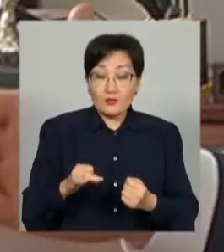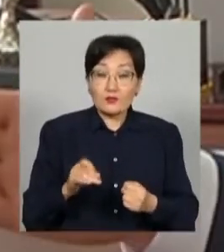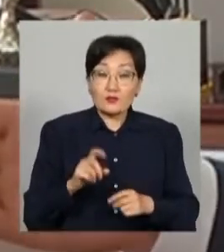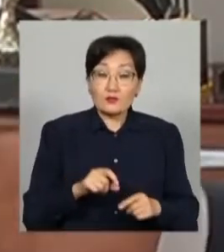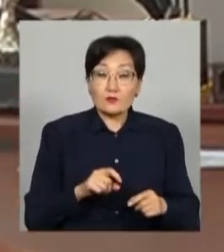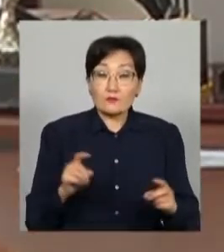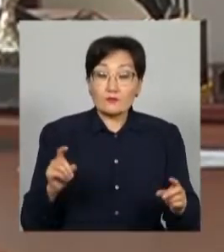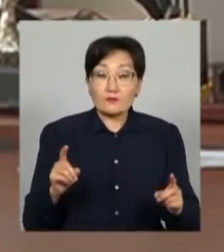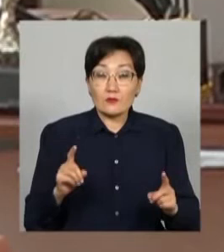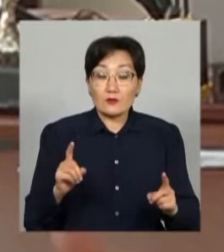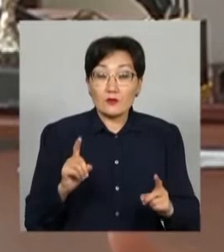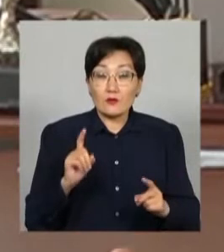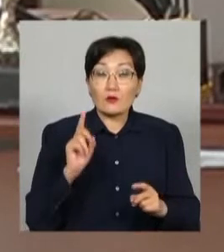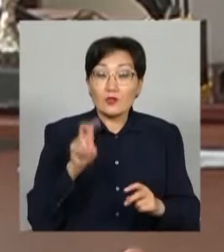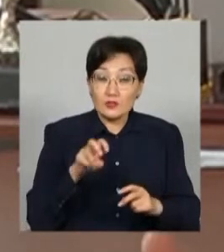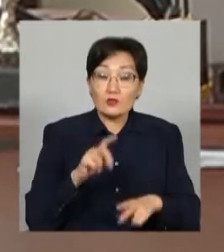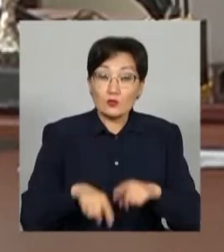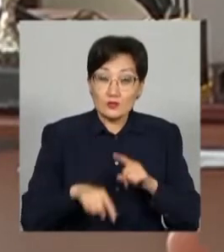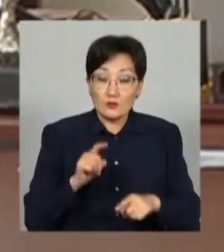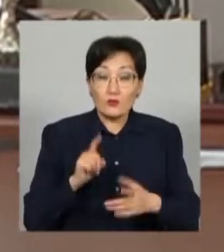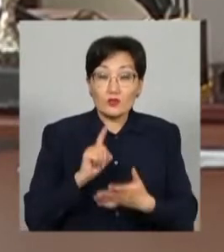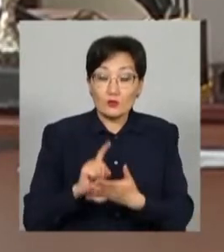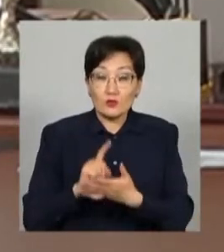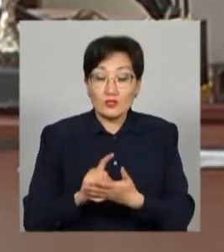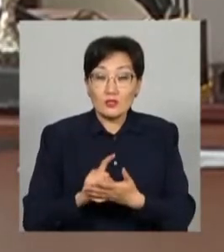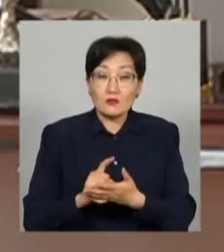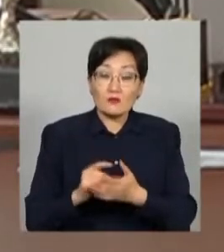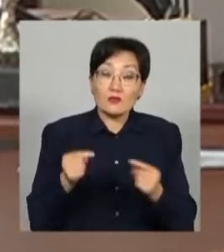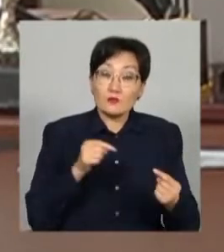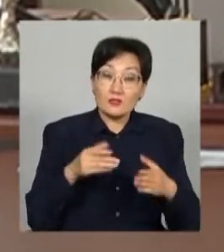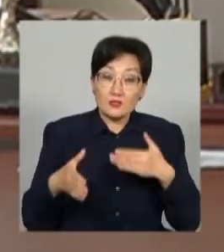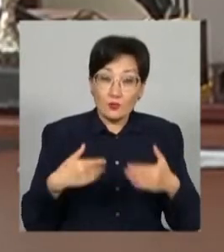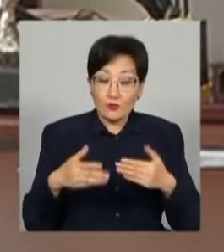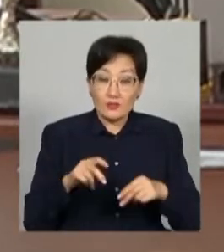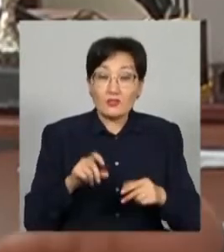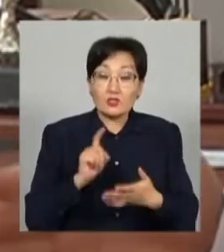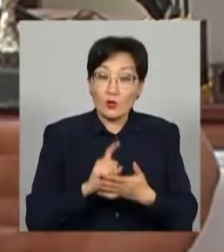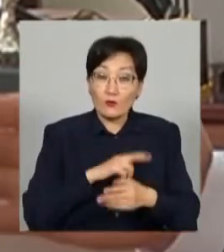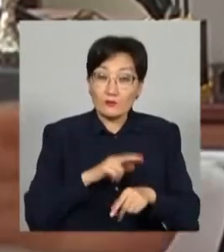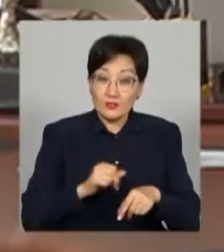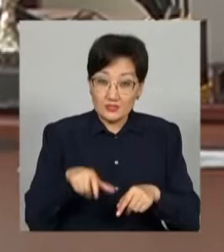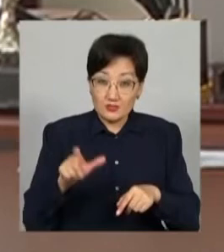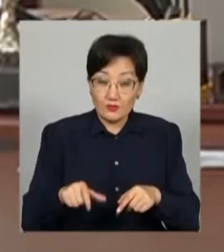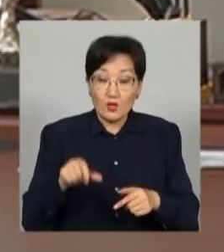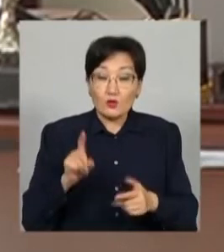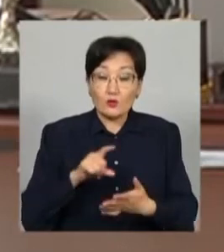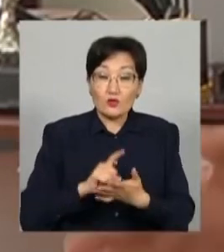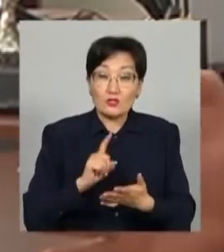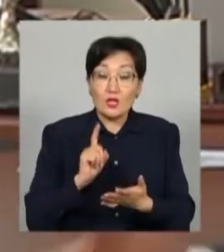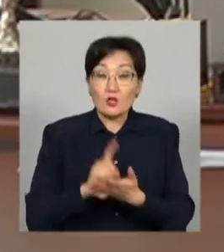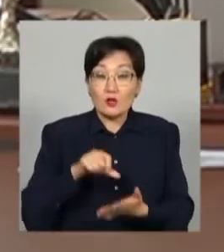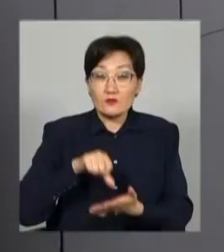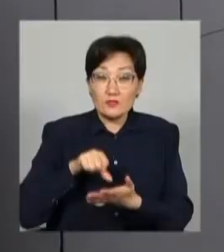ездить, навещать своих родственников, но он должен тесно взаимодействовать со следователями, должен участвовать на всех